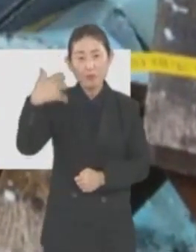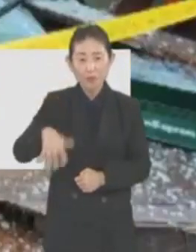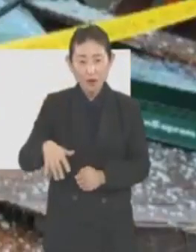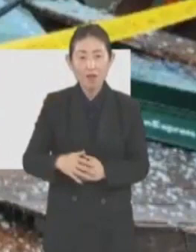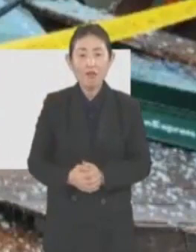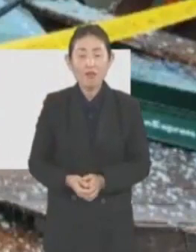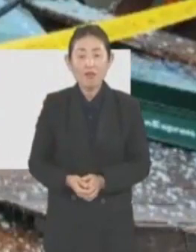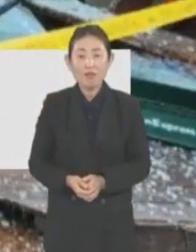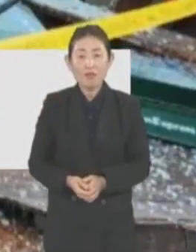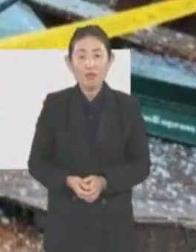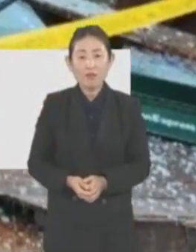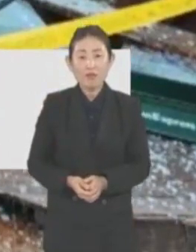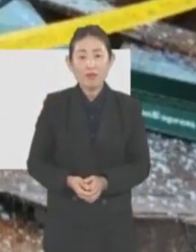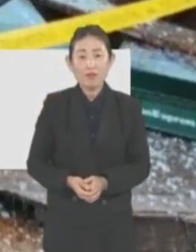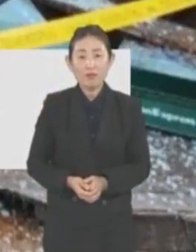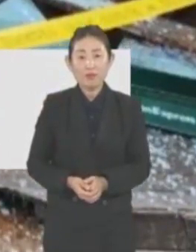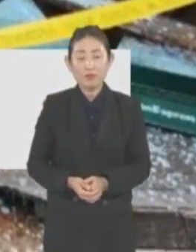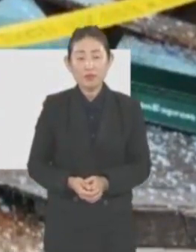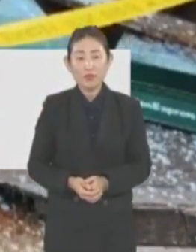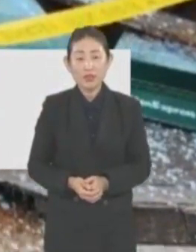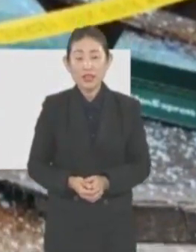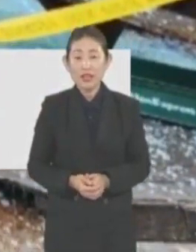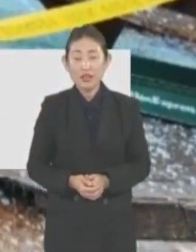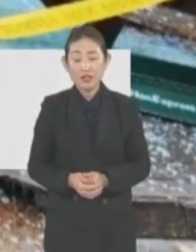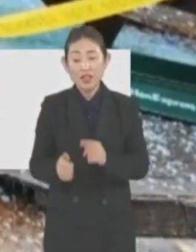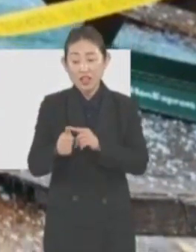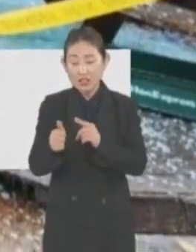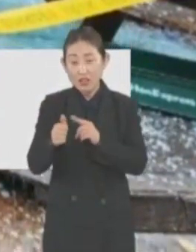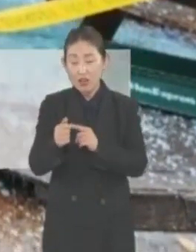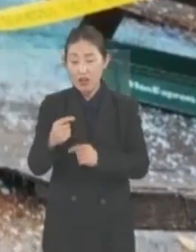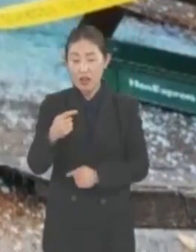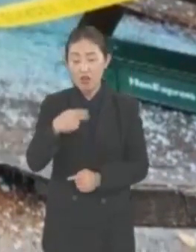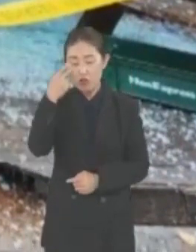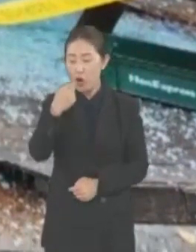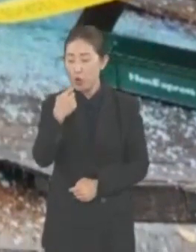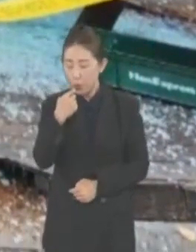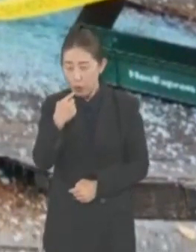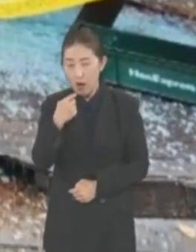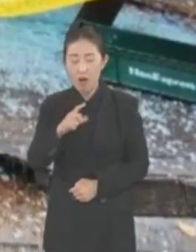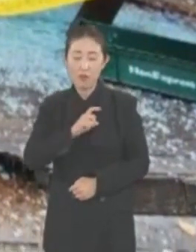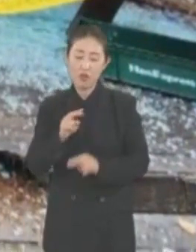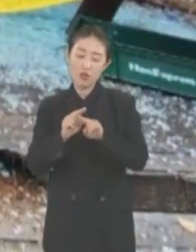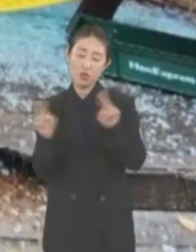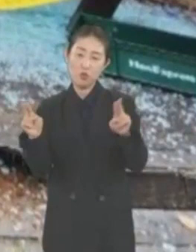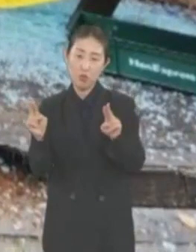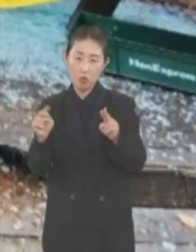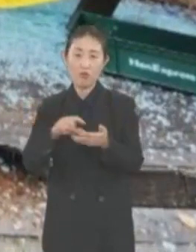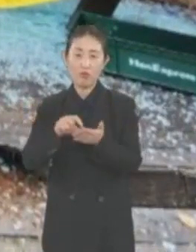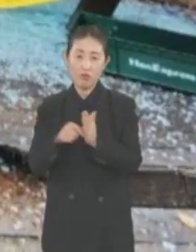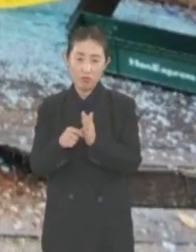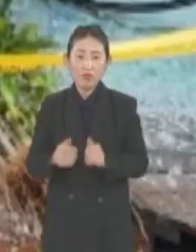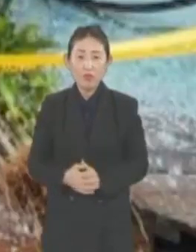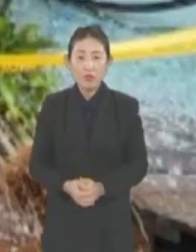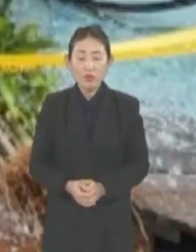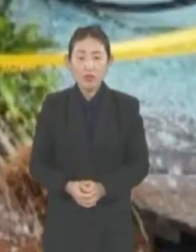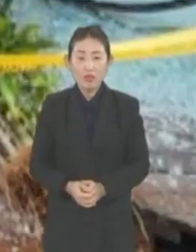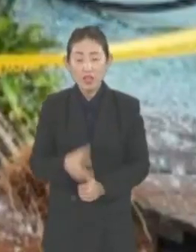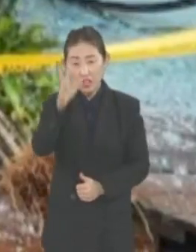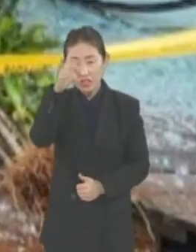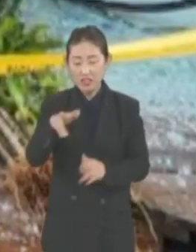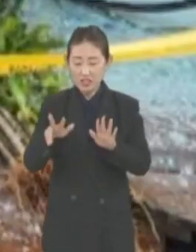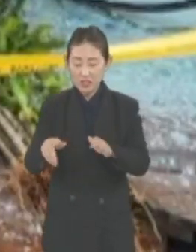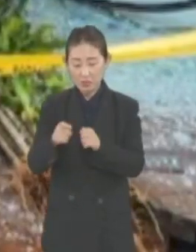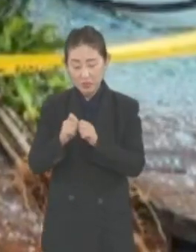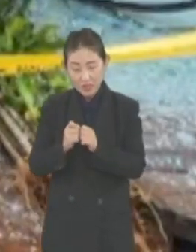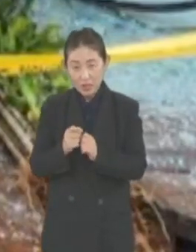다친 사람은 없었습니다 a씨는 경찰에 음주측정 결과 면허취소 수준인 것으로 나타났고 경찰은